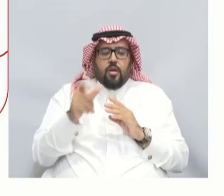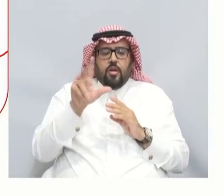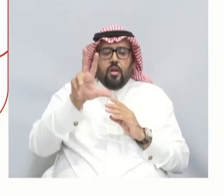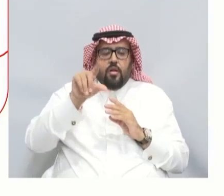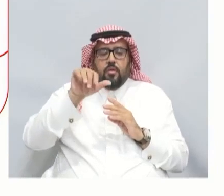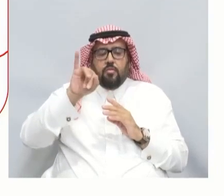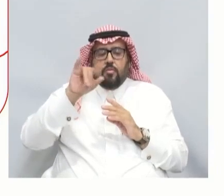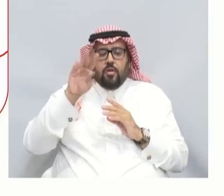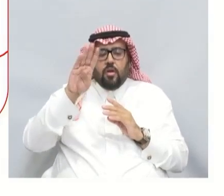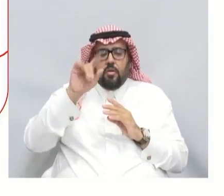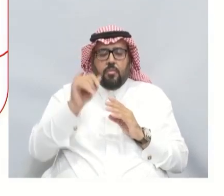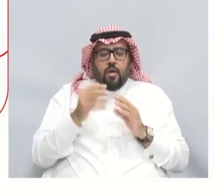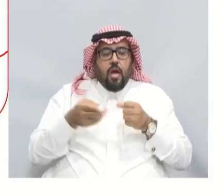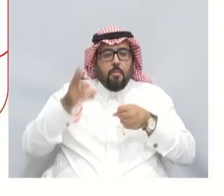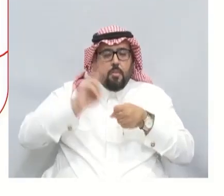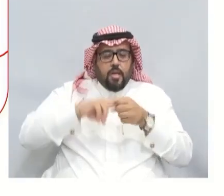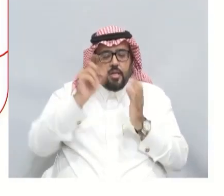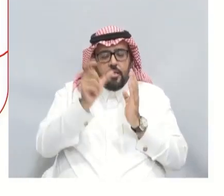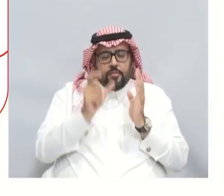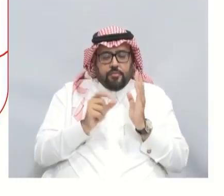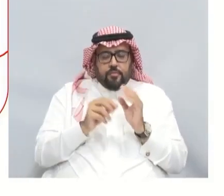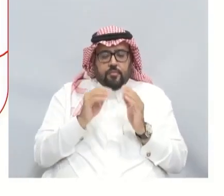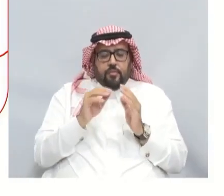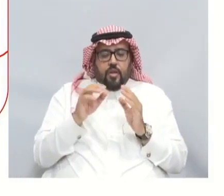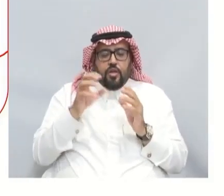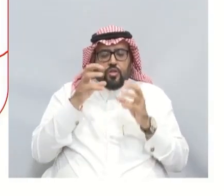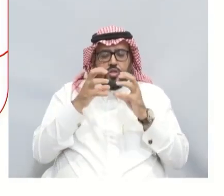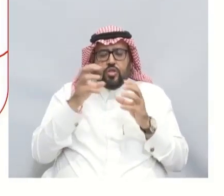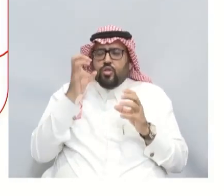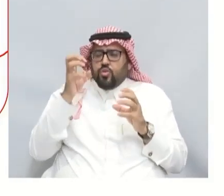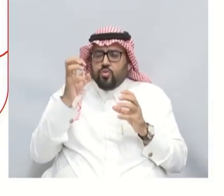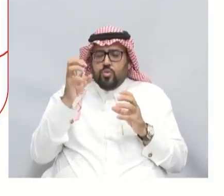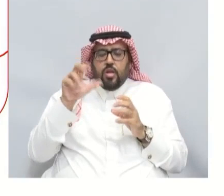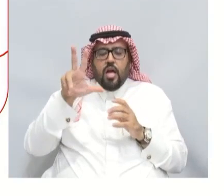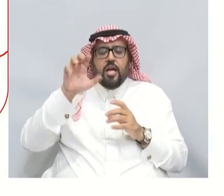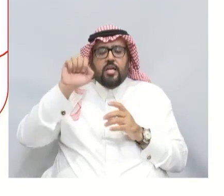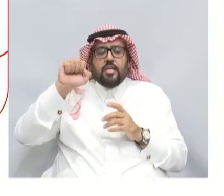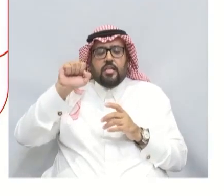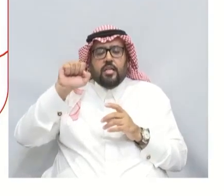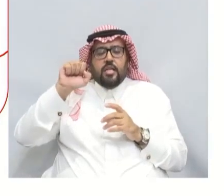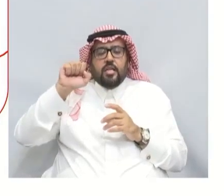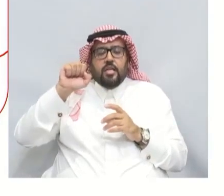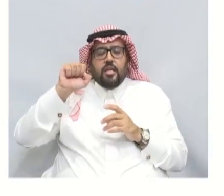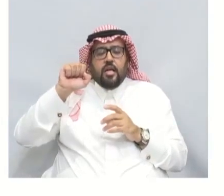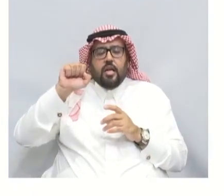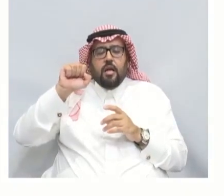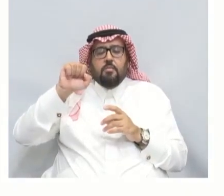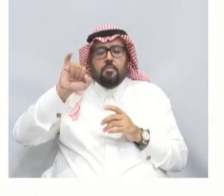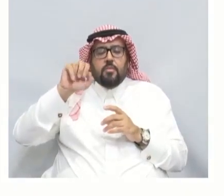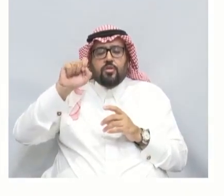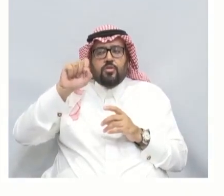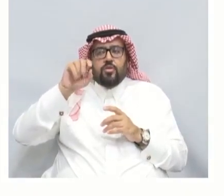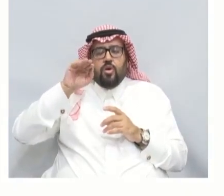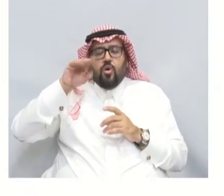الدرعي. مراجعة المفردات كالعادة: صهور الصهارة هي صخور مصهورة في